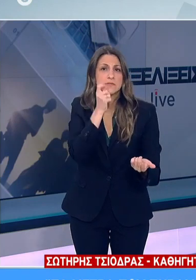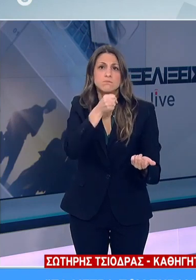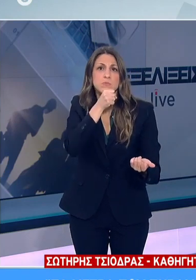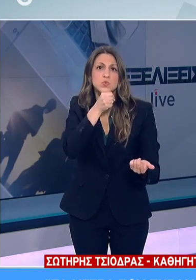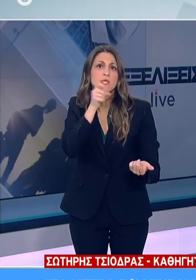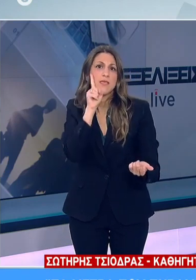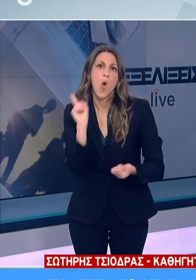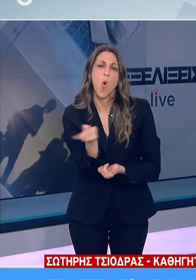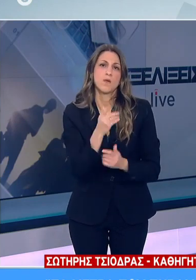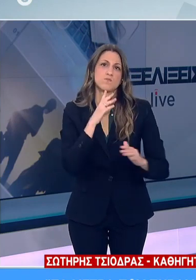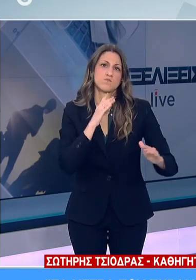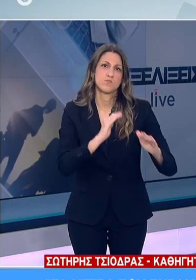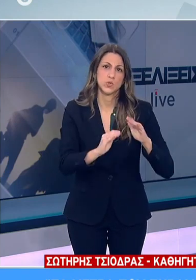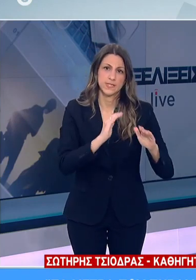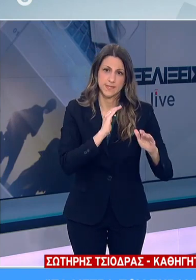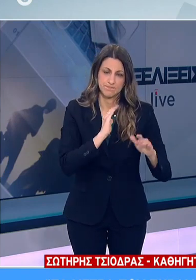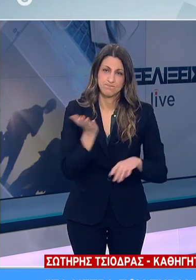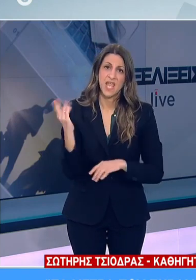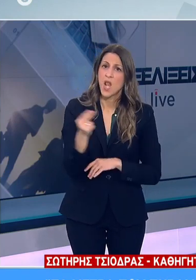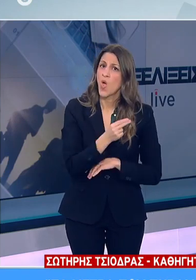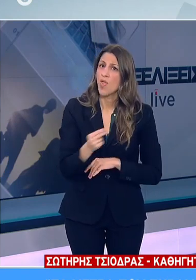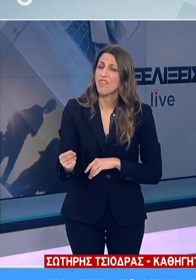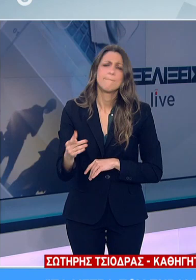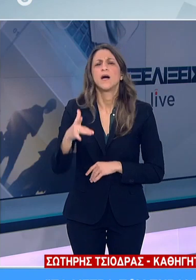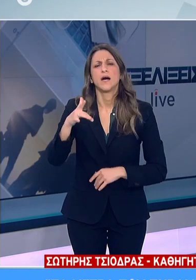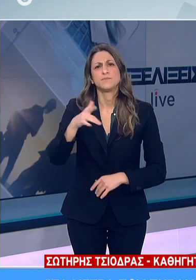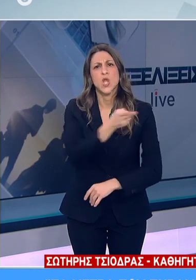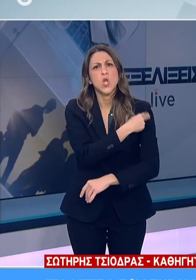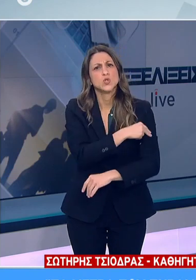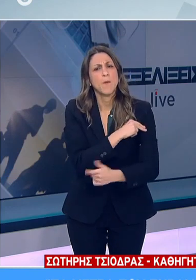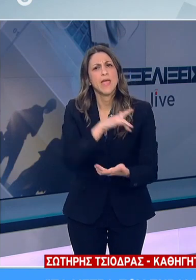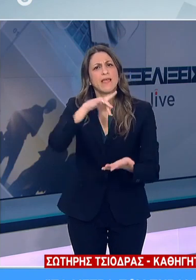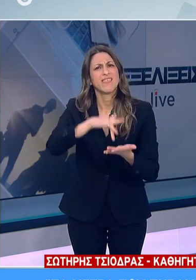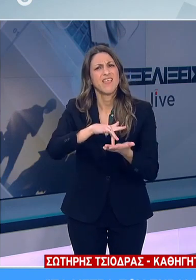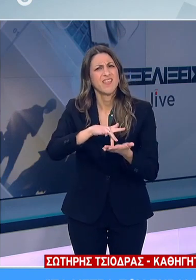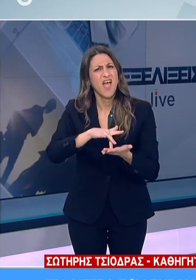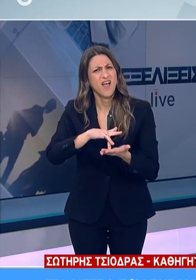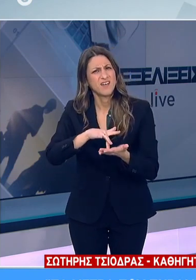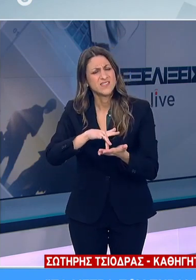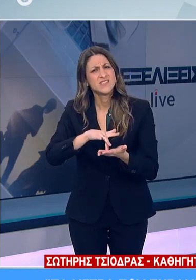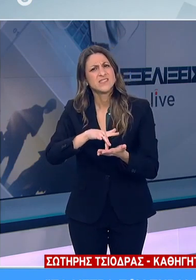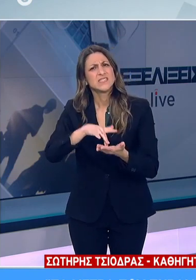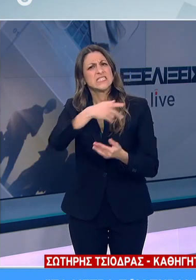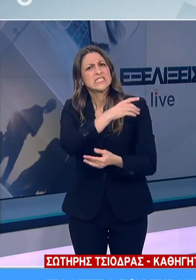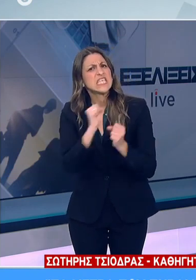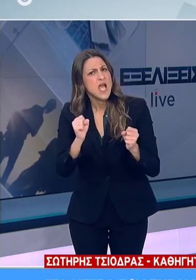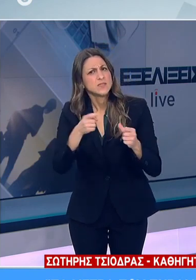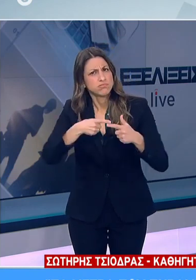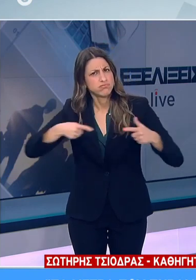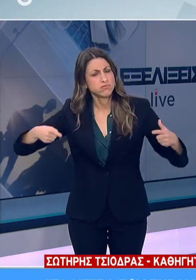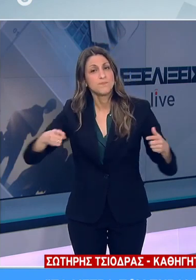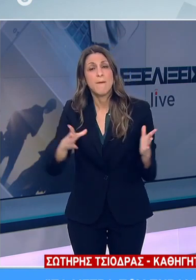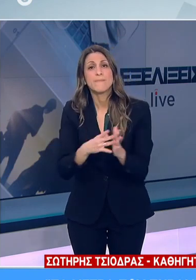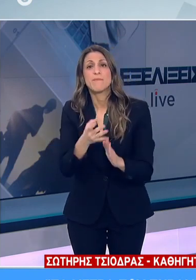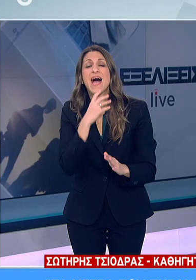κοινωνίας. Σχετικά με μέτρα που αφορούν σε δομές υγείας, όπως παραδείγματι η λειτουργία τακτικών εξωτερικών ιατρίων και τακτικών χειρουργείων, σε